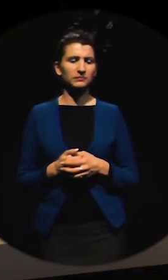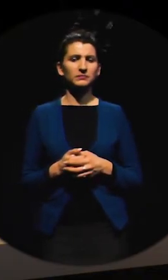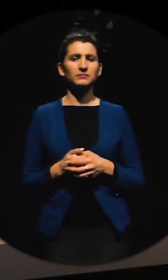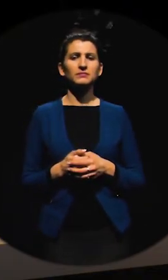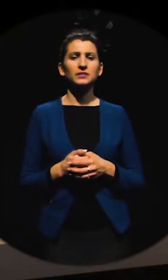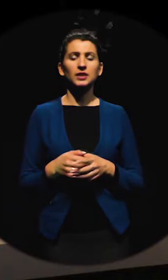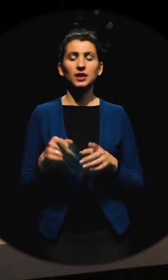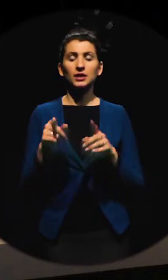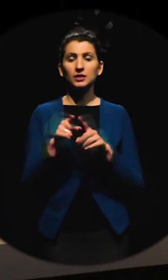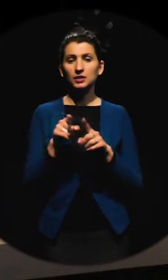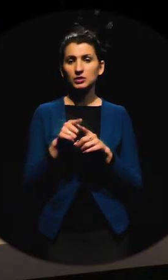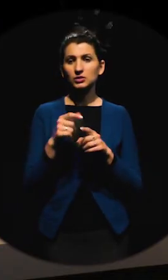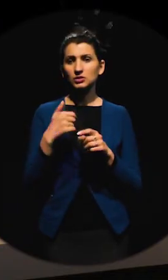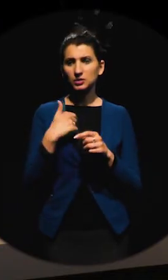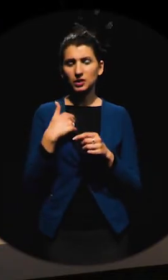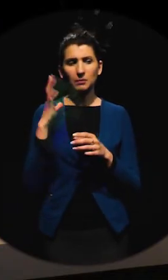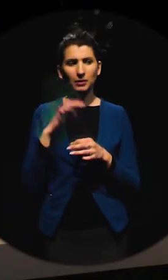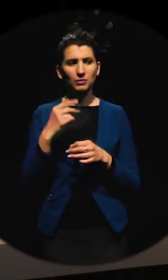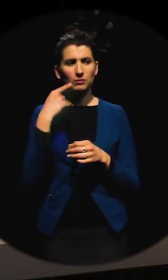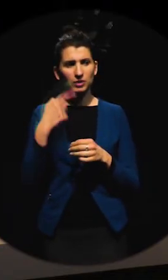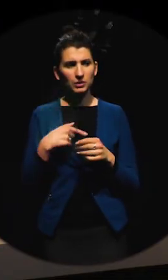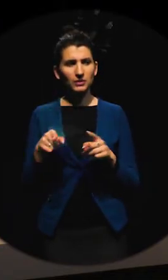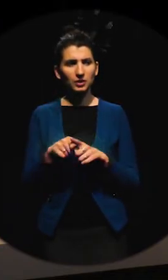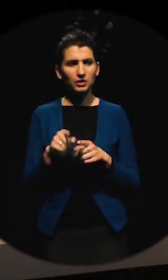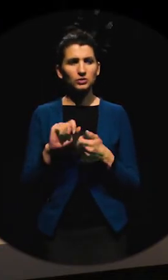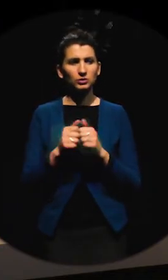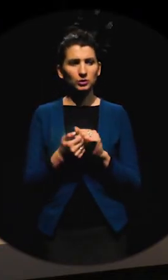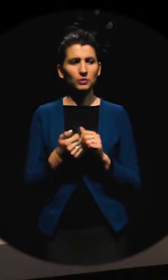niepełnosprawni. I ja pani powiedziała, że są